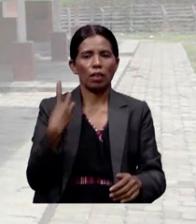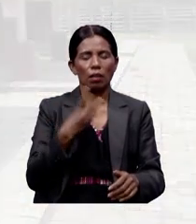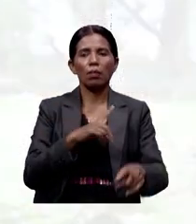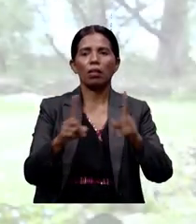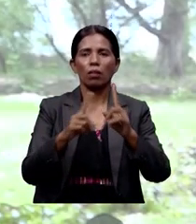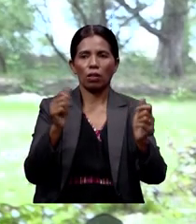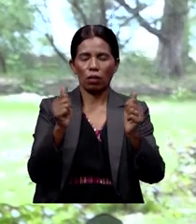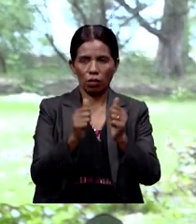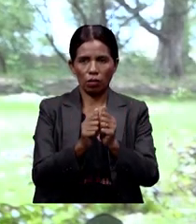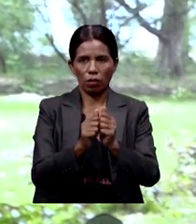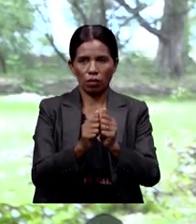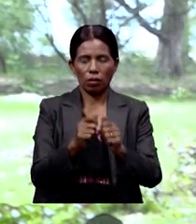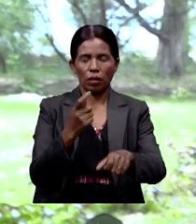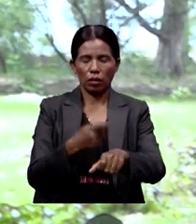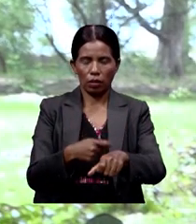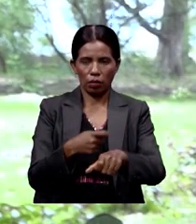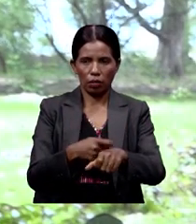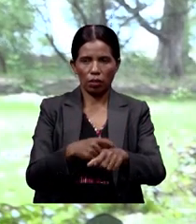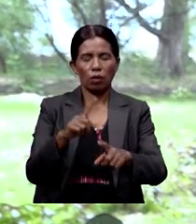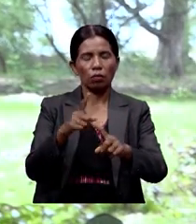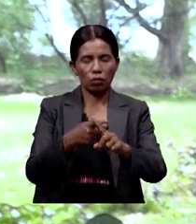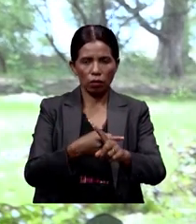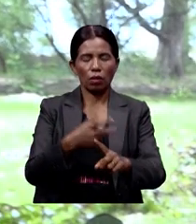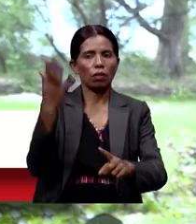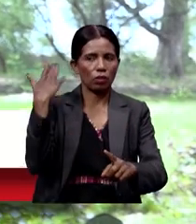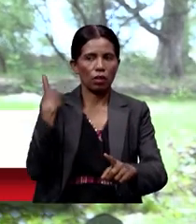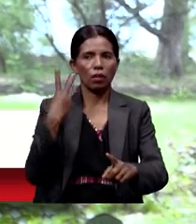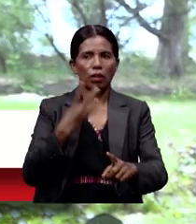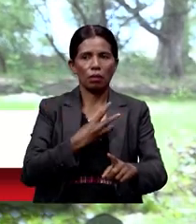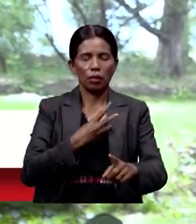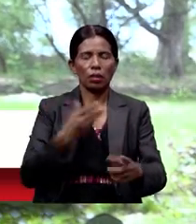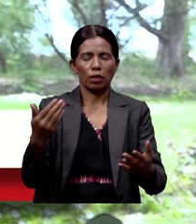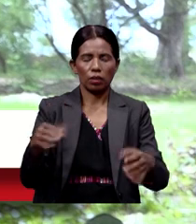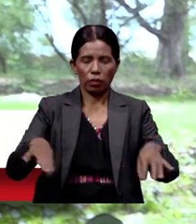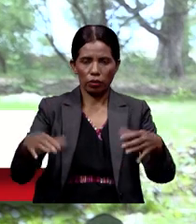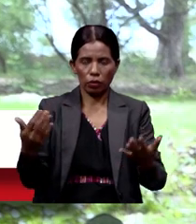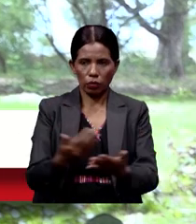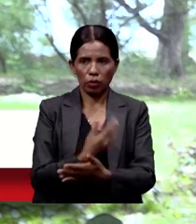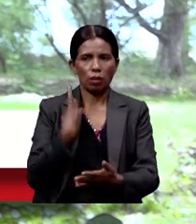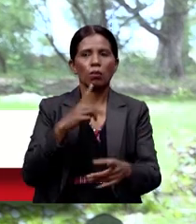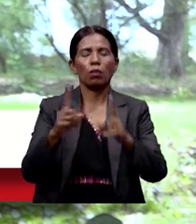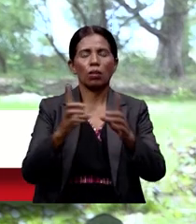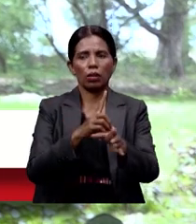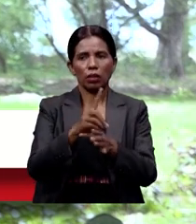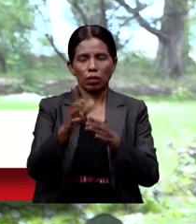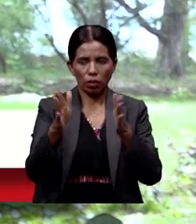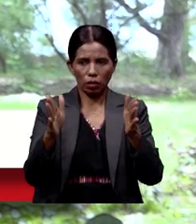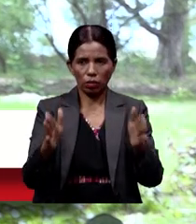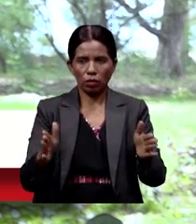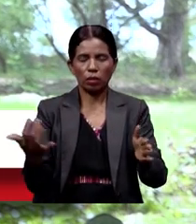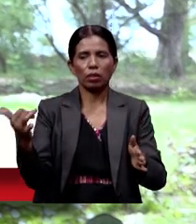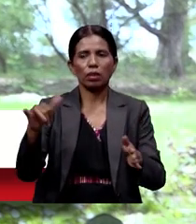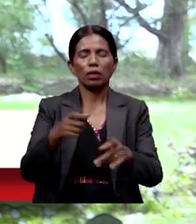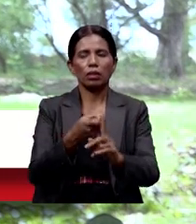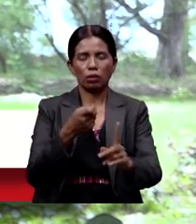ho iha tempu fulan hira liuba, andis dia amini mandatu fong amikulion ho parti diritur sira